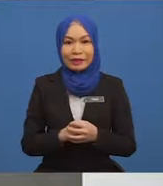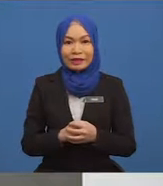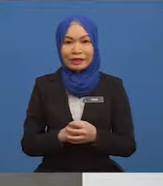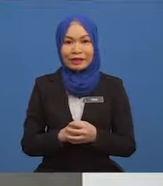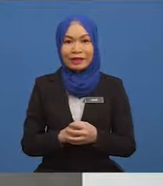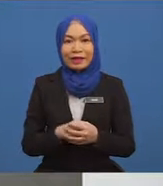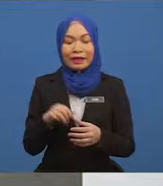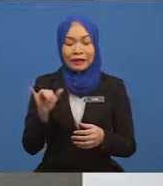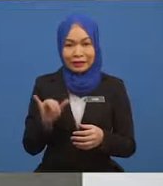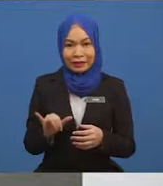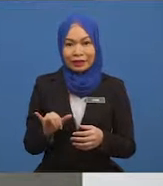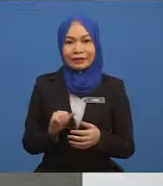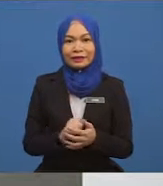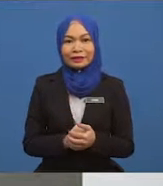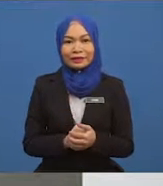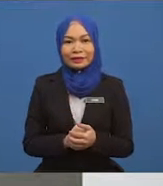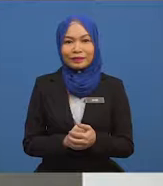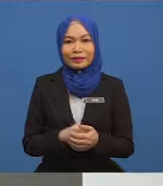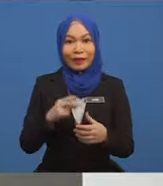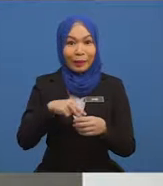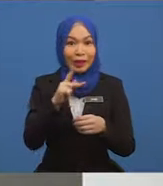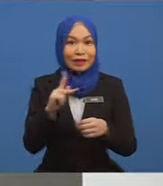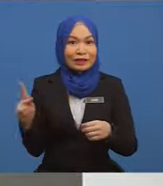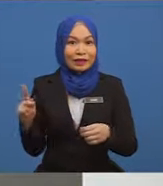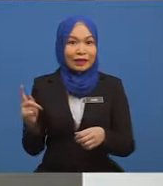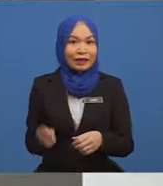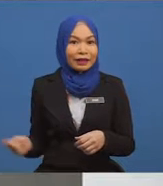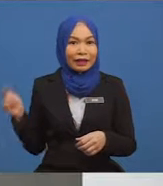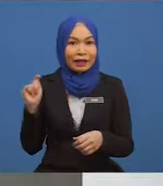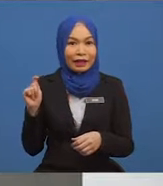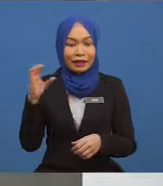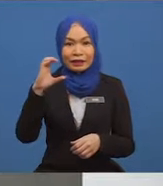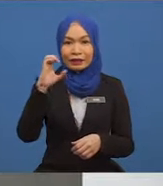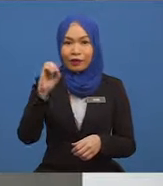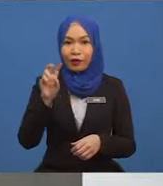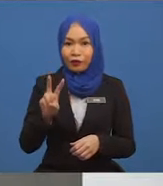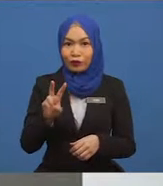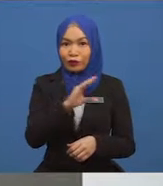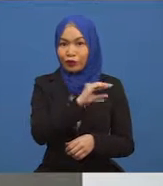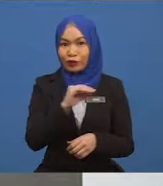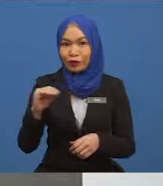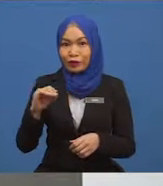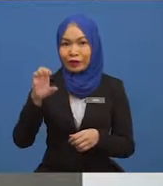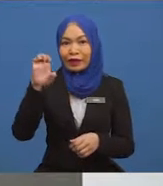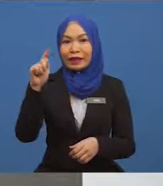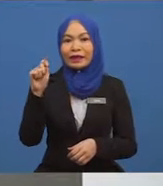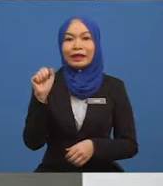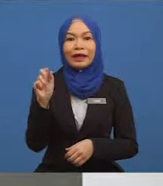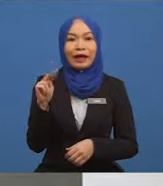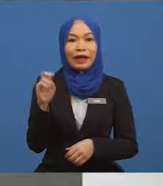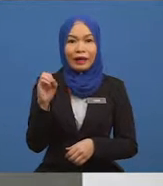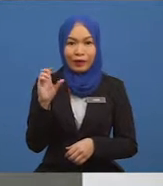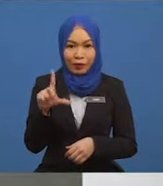tenaga, karbon dioksida dan etanol. Jadi, adakah hipotesis